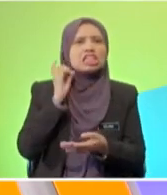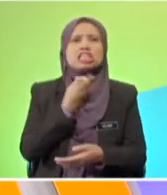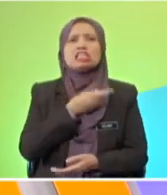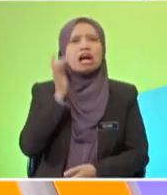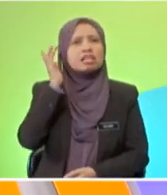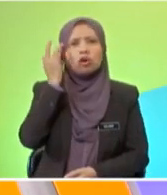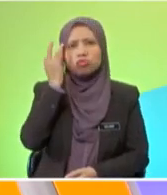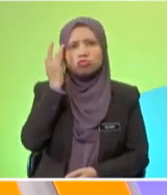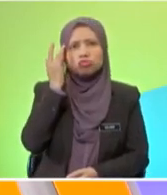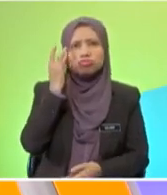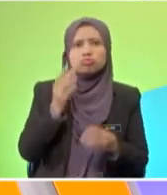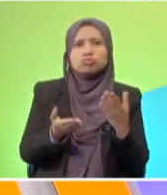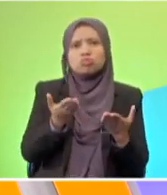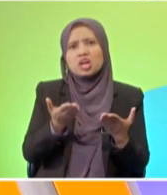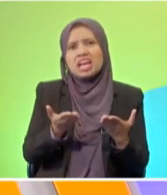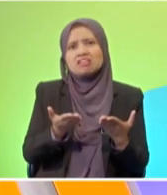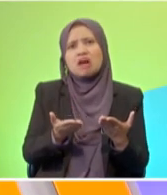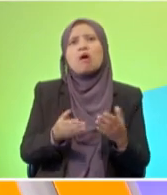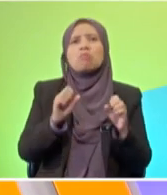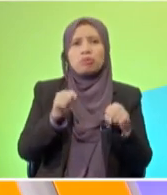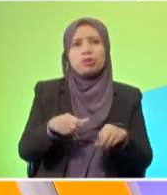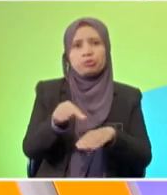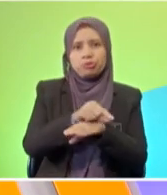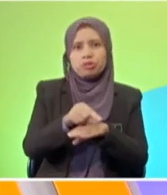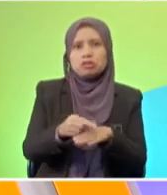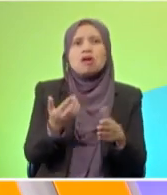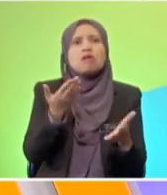suci dan menyucikan tapi kita tak tahu keadaan